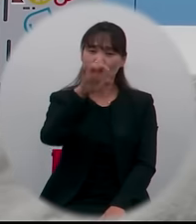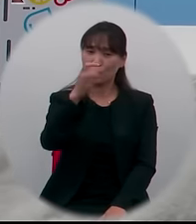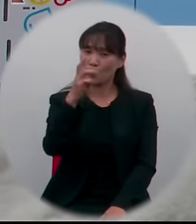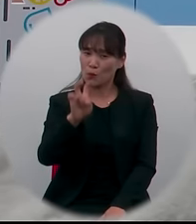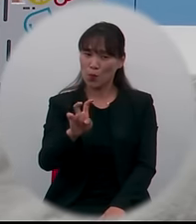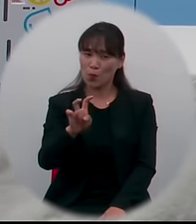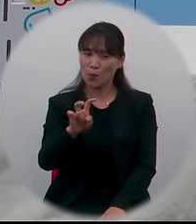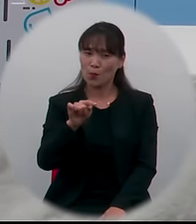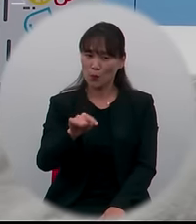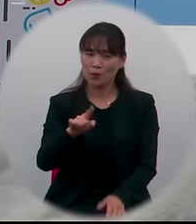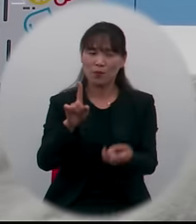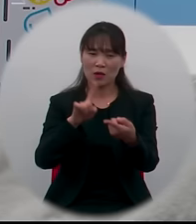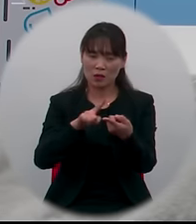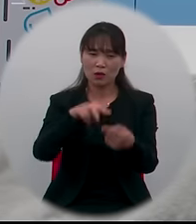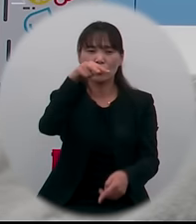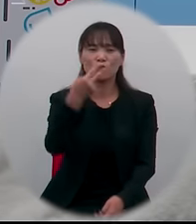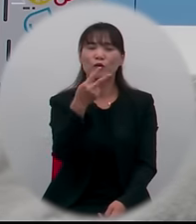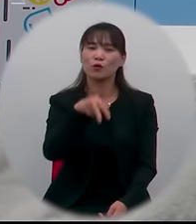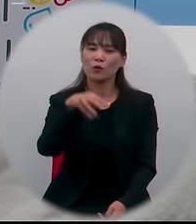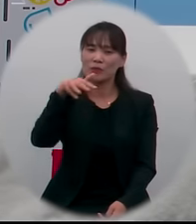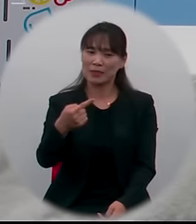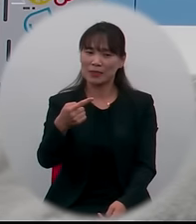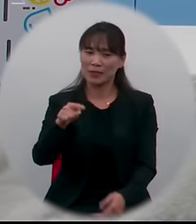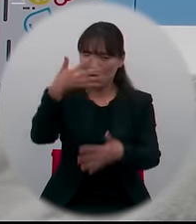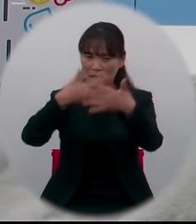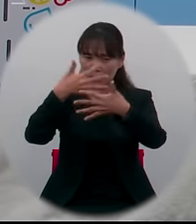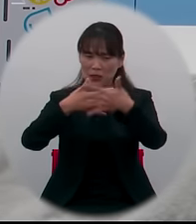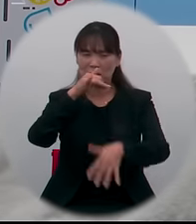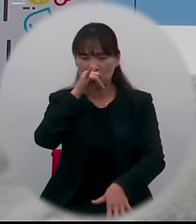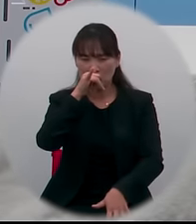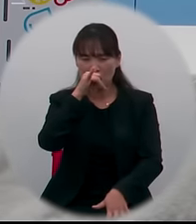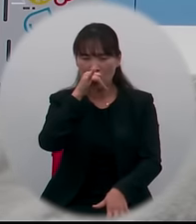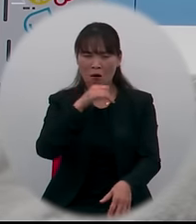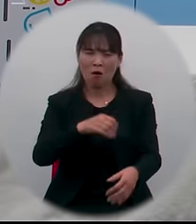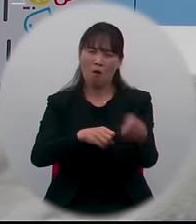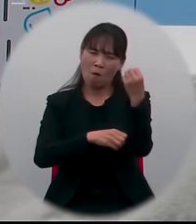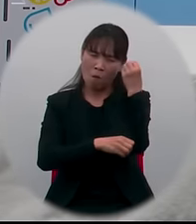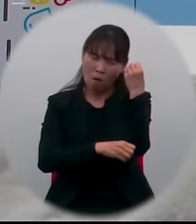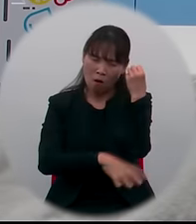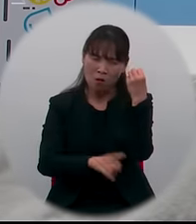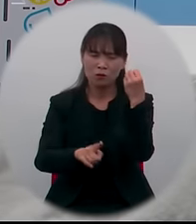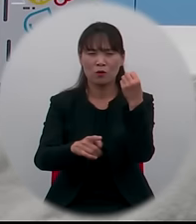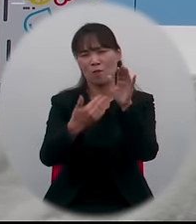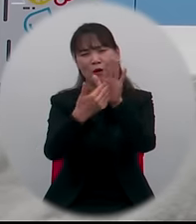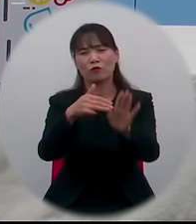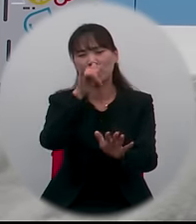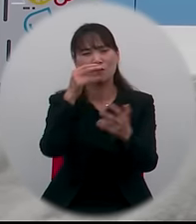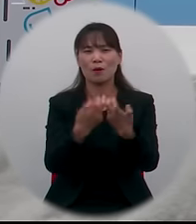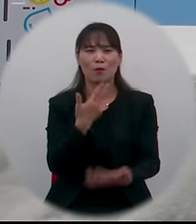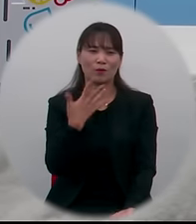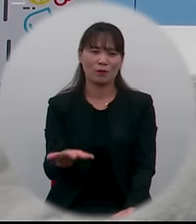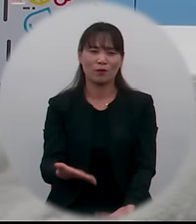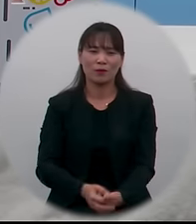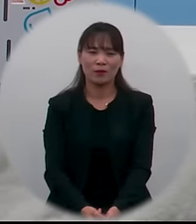쇼에 얘기를 할게요이 소폼 중에서 특히 쇼츠에 대한 시청률이 굉장히 높은데 쇼츠는 원천적으로 봉쇄할 수